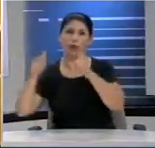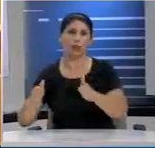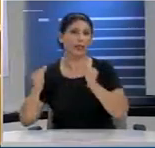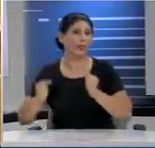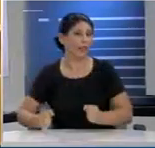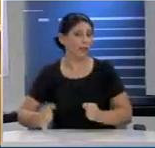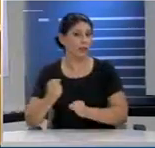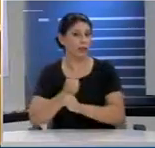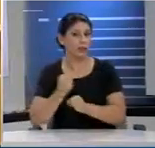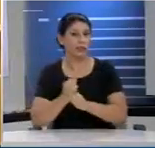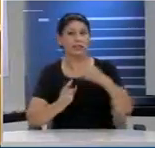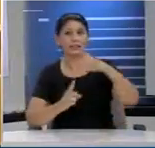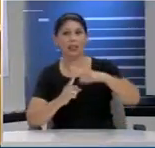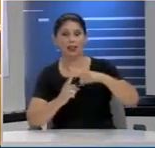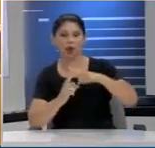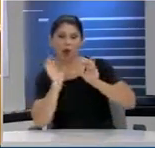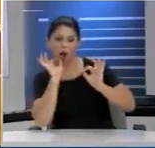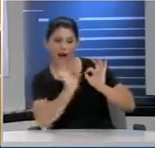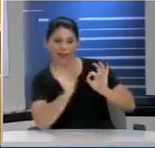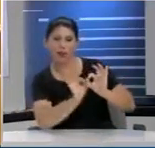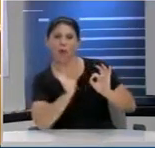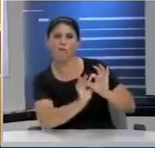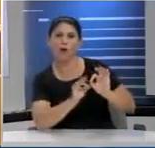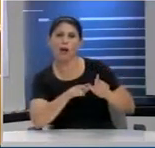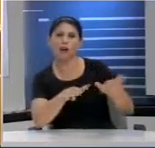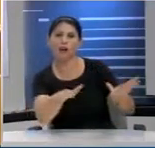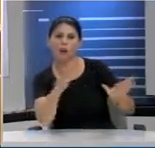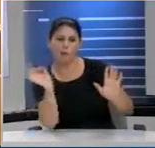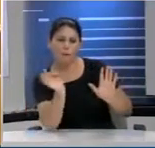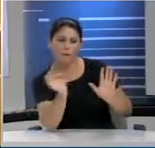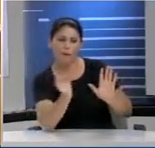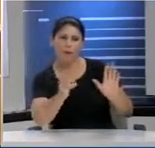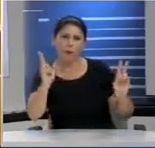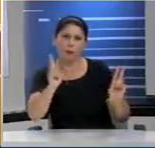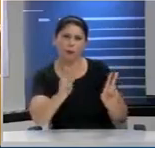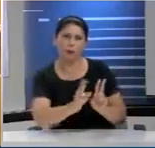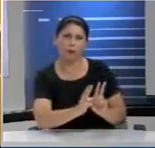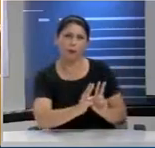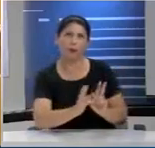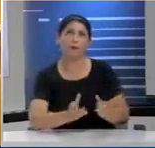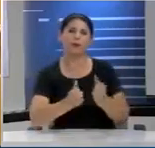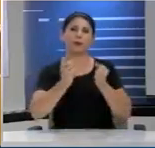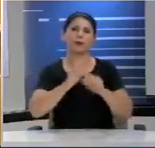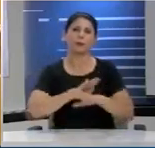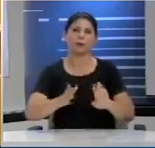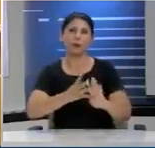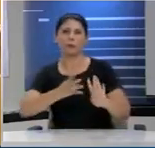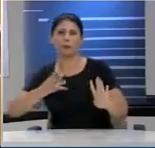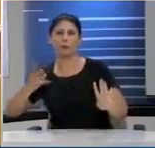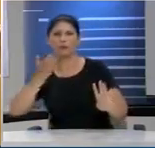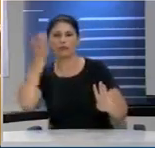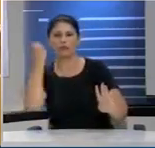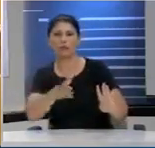θέσεων για τεχνολόγους ακτινολόγους. Και επιτέλους, σταματάμε τις ουρές της